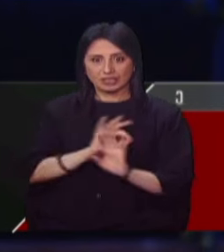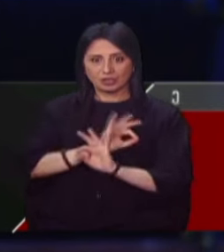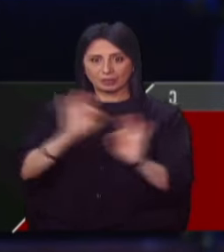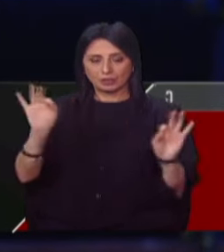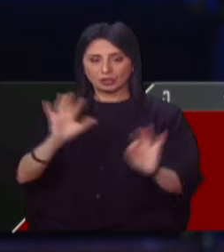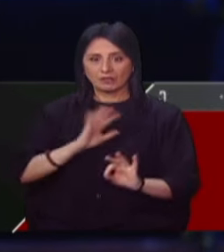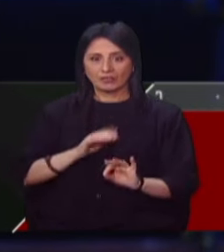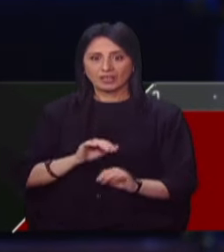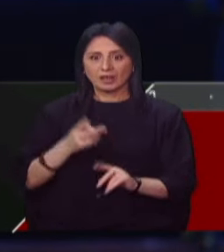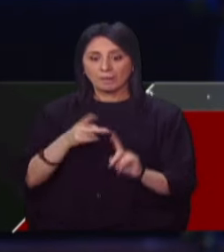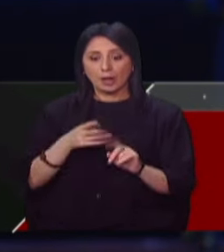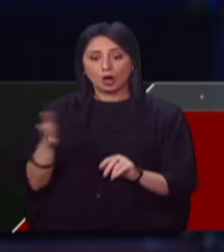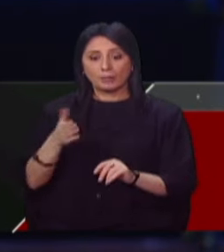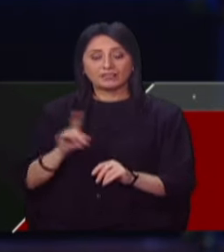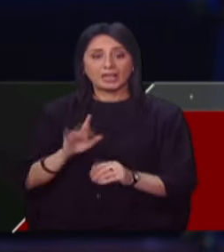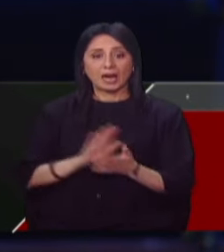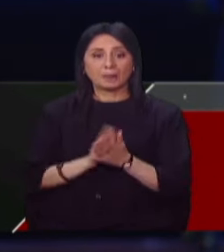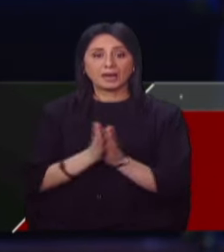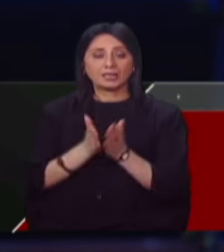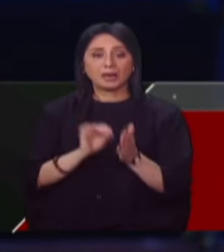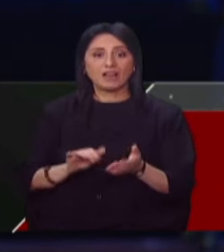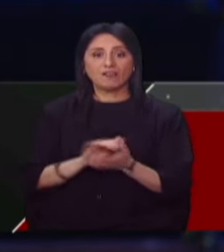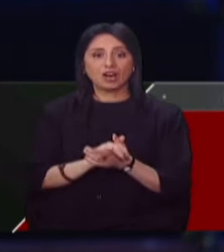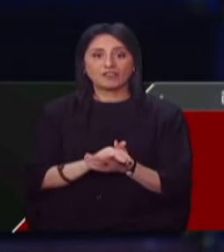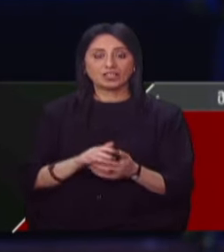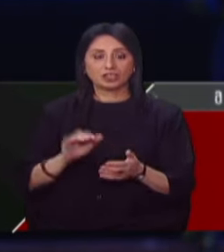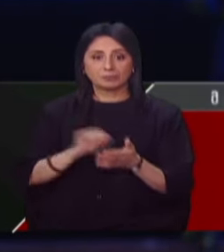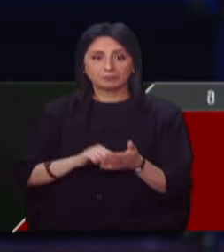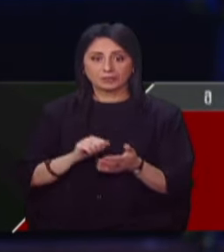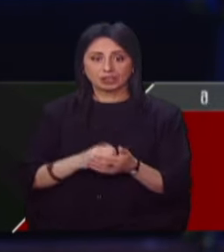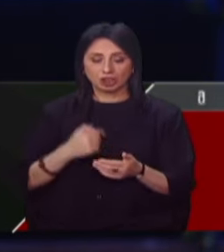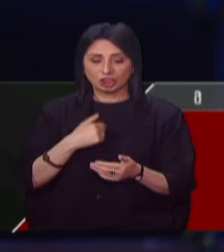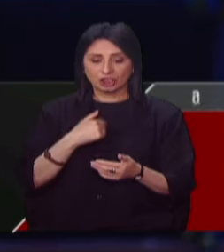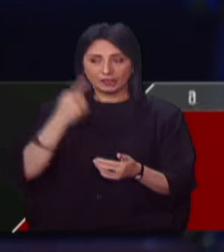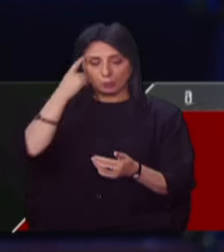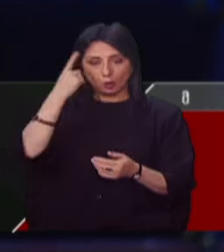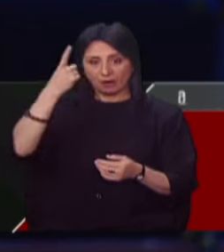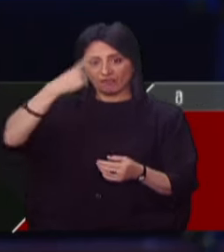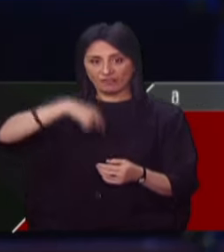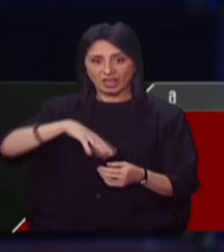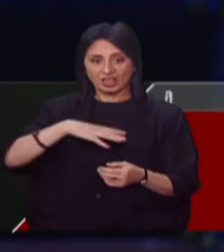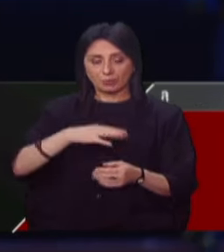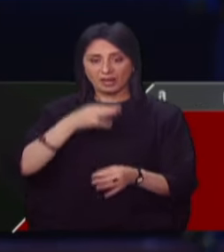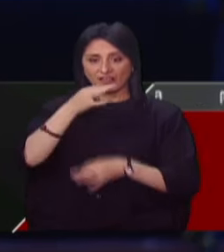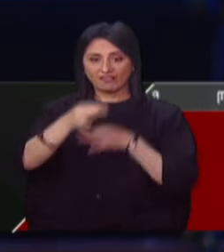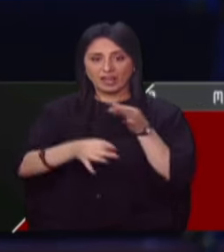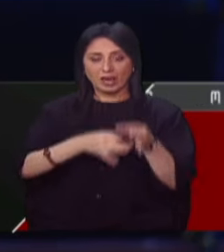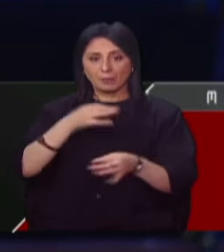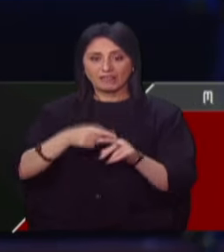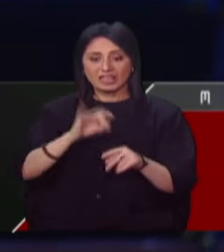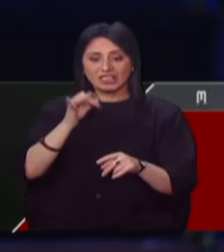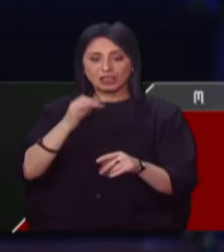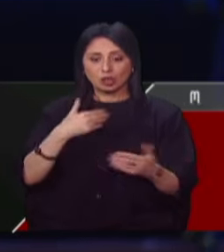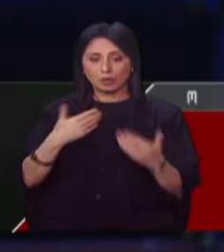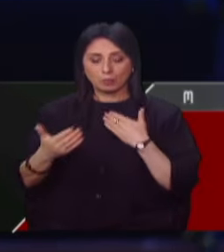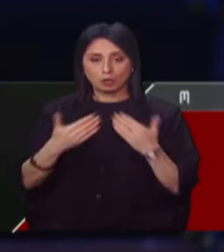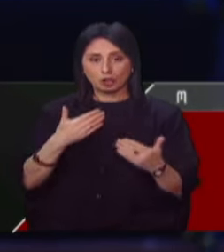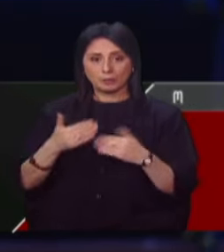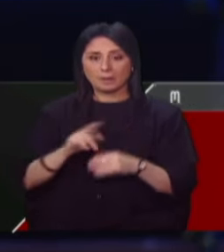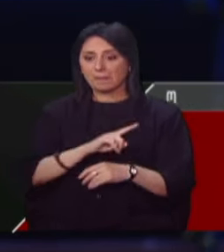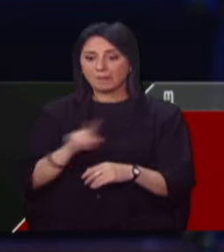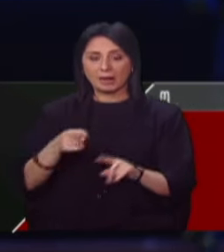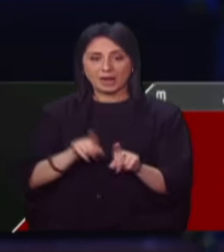იყო. მეორე მხრივ, რამ განაპირობა ევროკავშირის მოტივაცია? ჩვენი მორალური ვალდებულება იყო გვეპასუხა ისტორიის ამ მოწოდებისთვის,